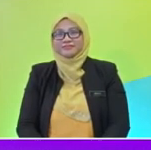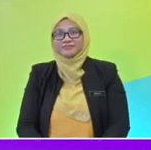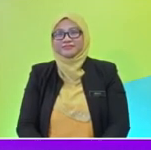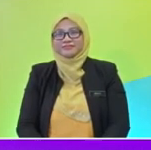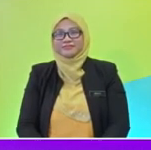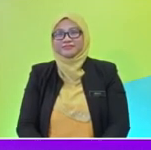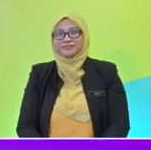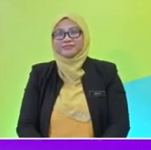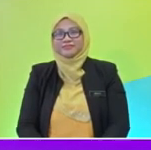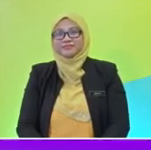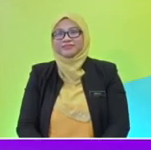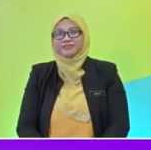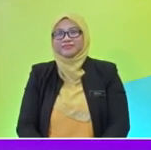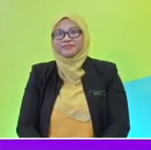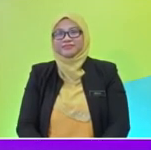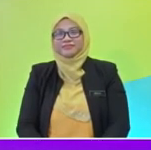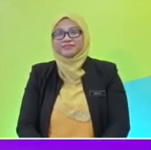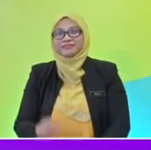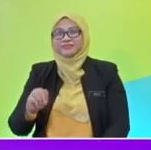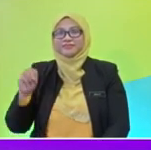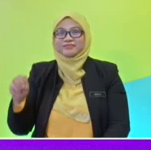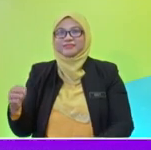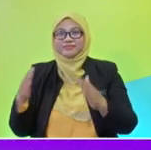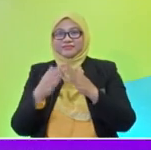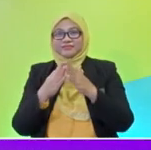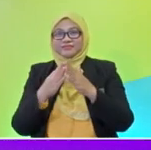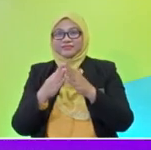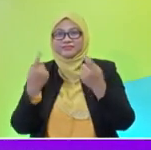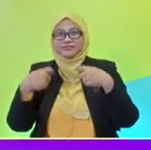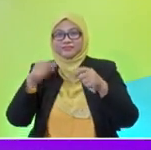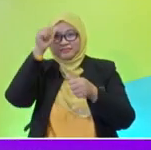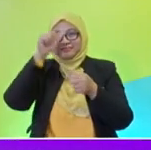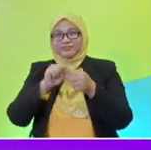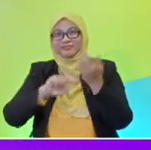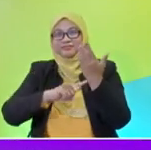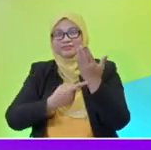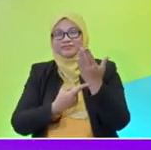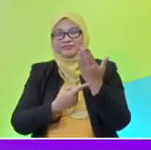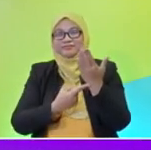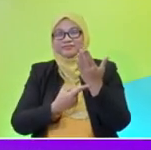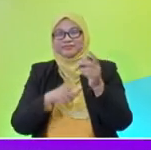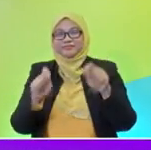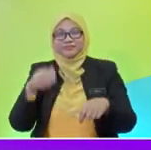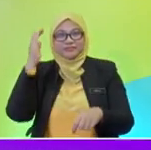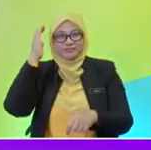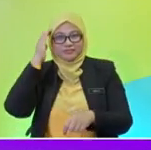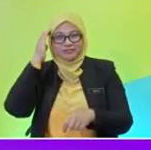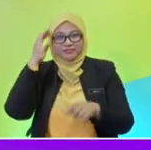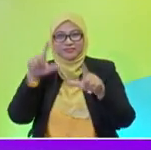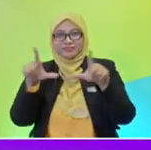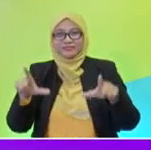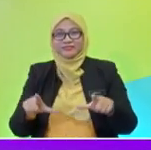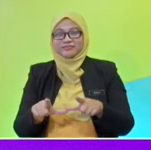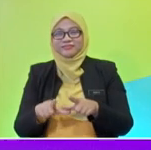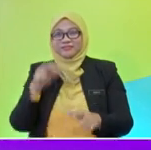seorang murid-murid di rumah kita coba ingat balik dan kena tahu cikgun lokasi lokasi Kerajaan Melayu awal